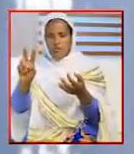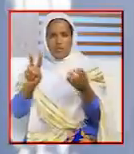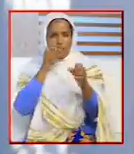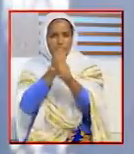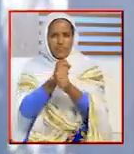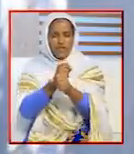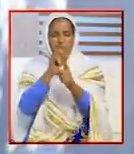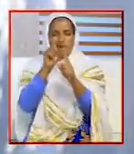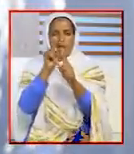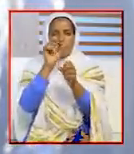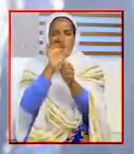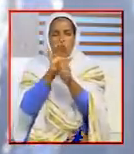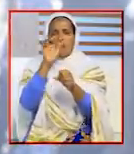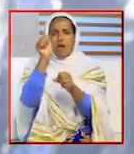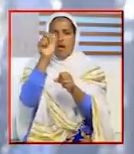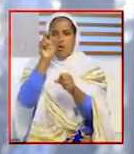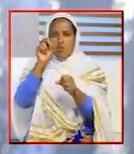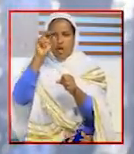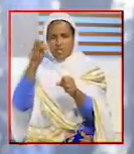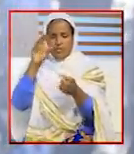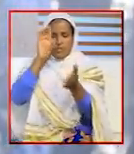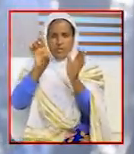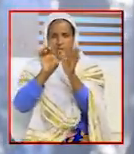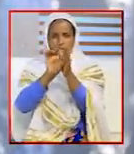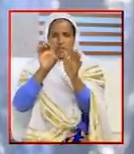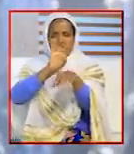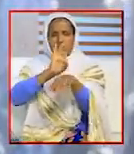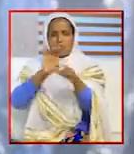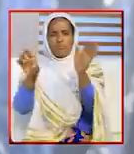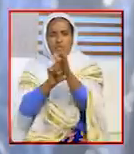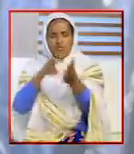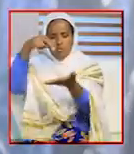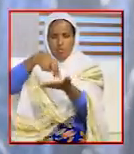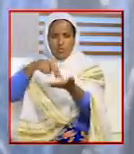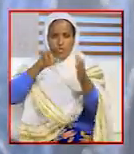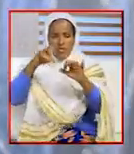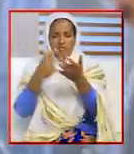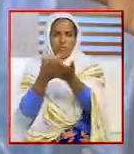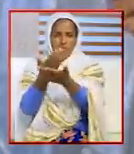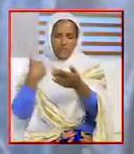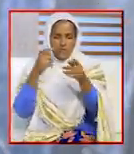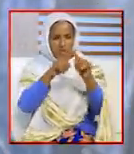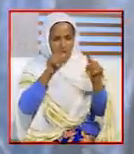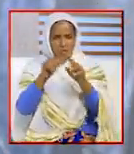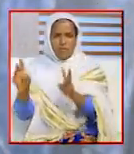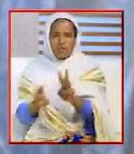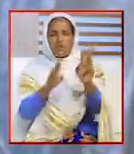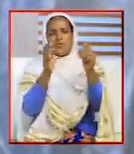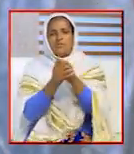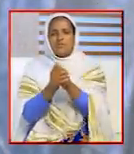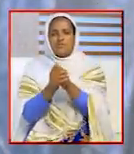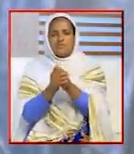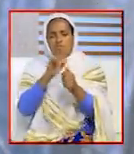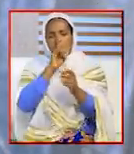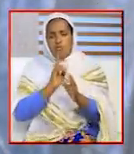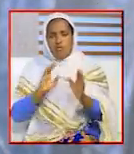በ1972 በቃለ አዋዲ በህግ በቤተክርስቲያን እንዲቋቋም ተደርጓል። ከዛ በፊት በተለያየ መንገድ ፎርማል ባልሆነ